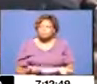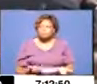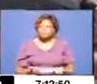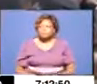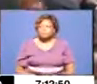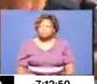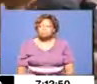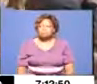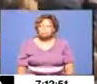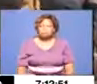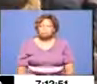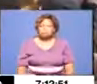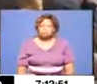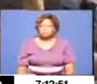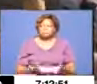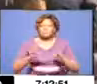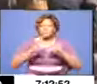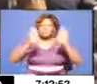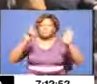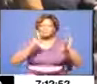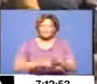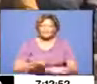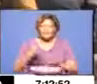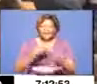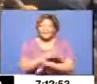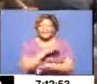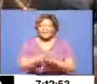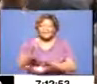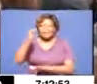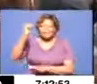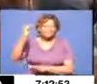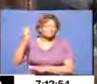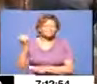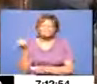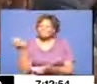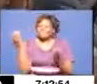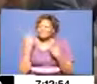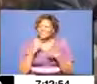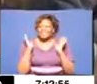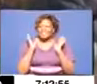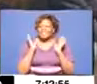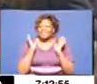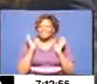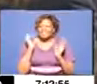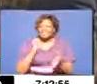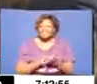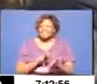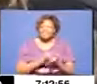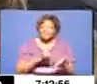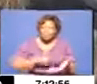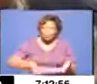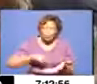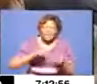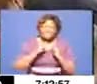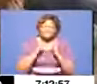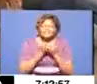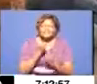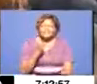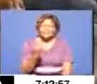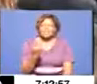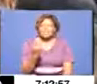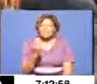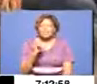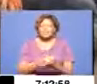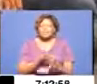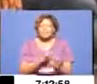Zimekucha, siasa za udanganyifu Kenya zimeisha, kwamba sisi ni timu moja ambayo